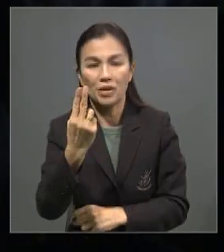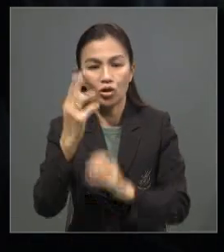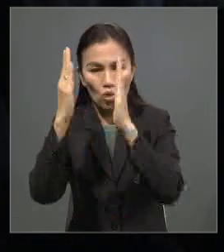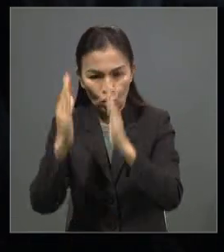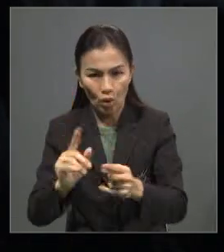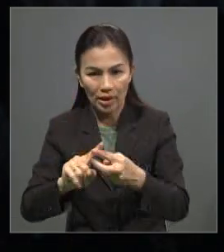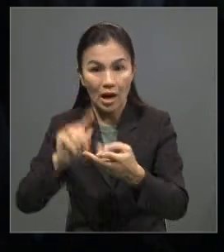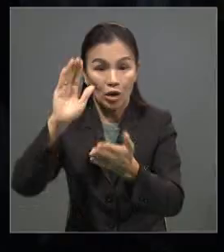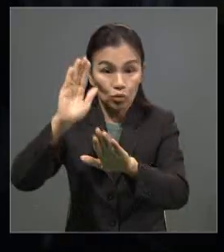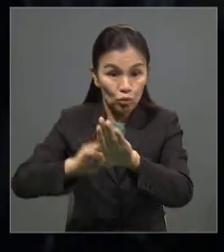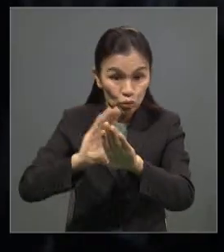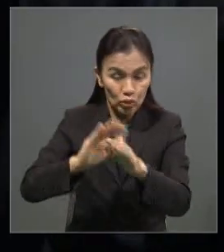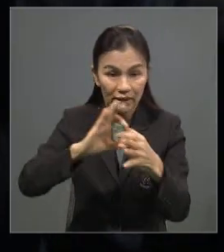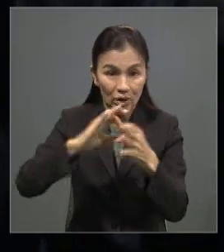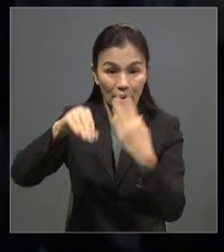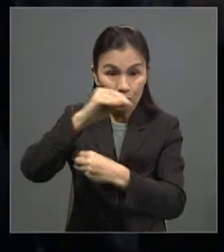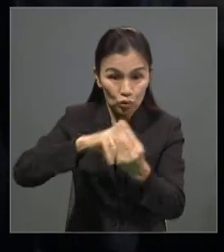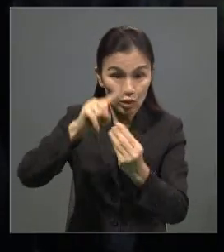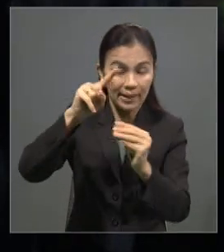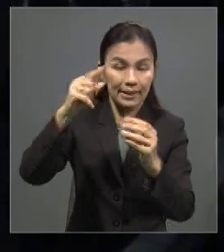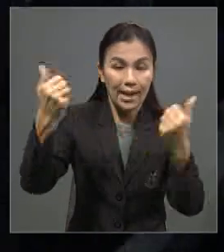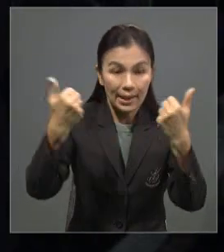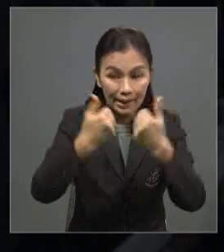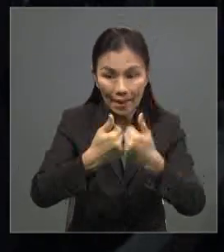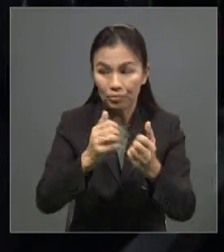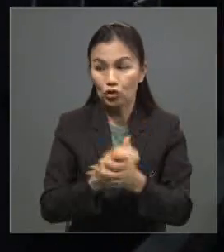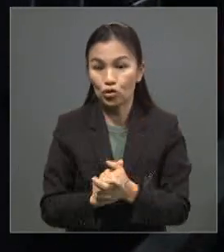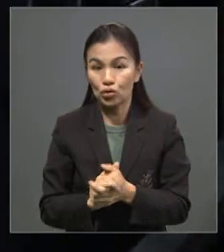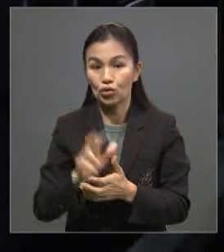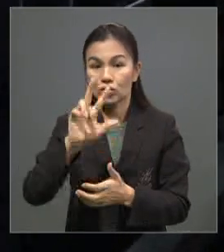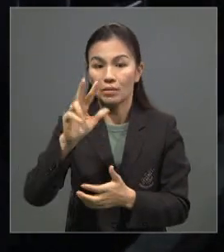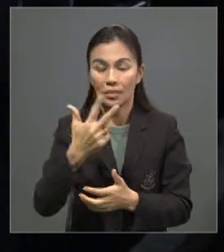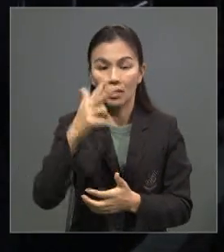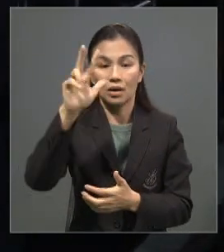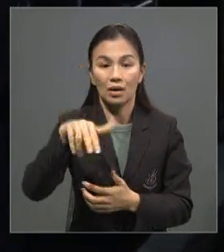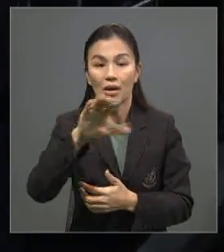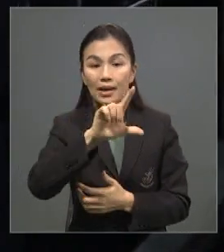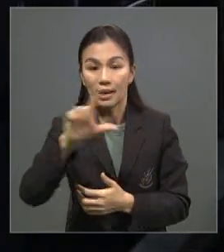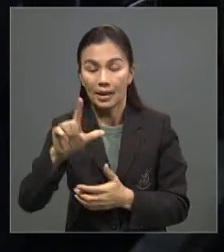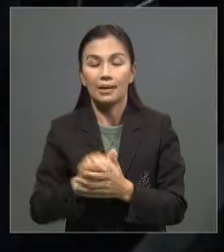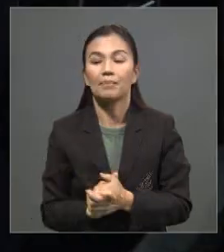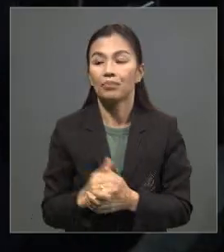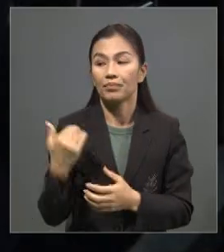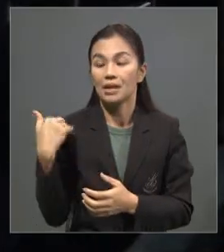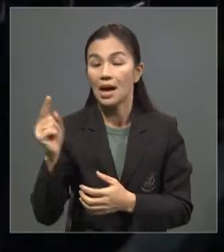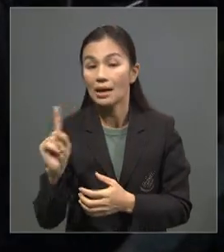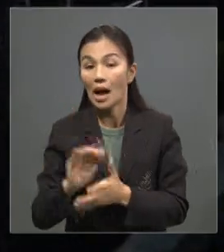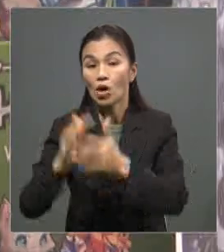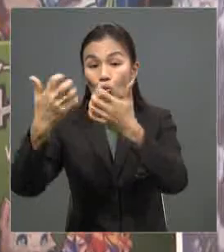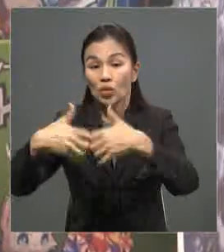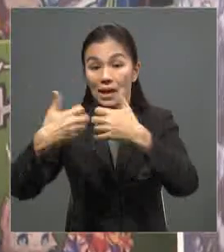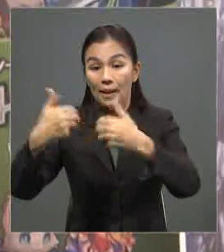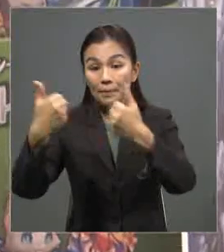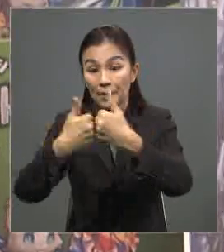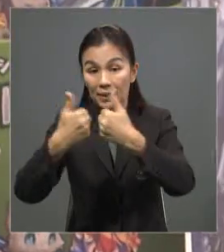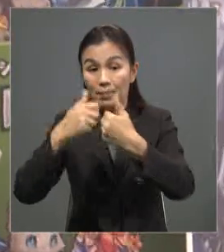การลงทุนธุรกิจเกมทั้งในและต่างประเทศประมาณ 3,500 ล้านบาทพร้อมกันนี้ยังประเมินว่าอุตสาหกรรมดิจิทัลคอนเ